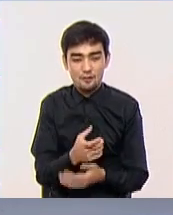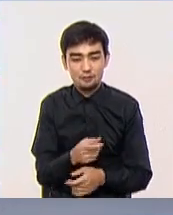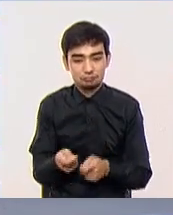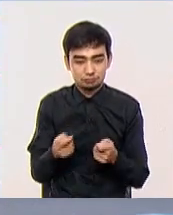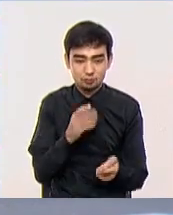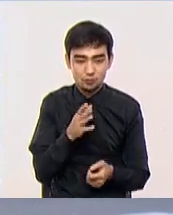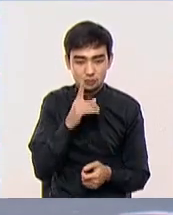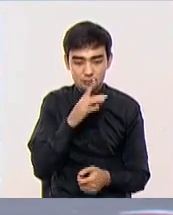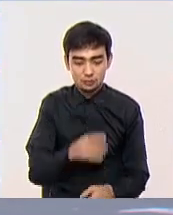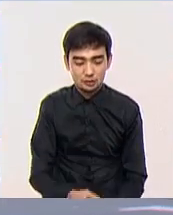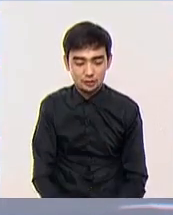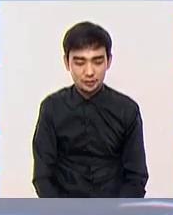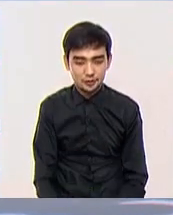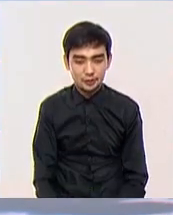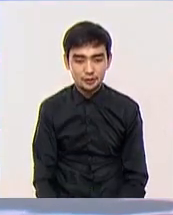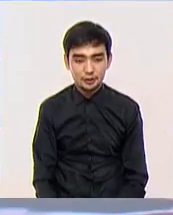вакцин?